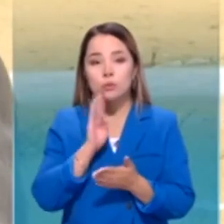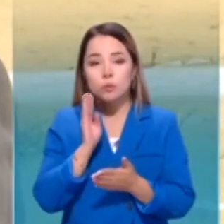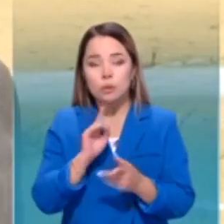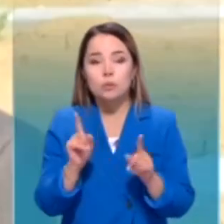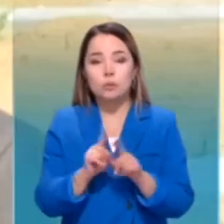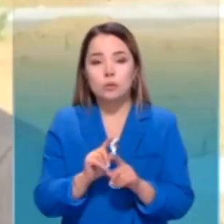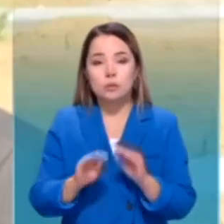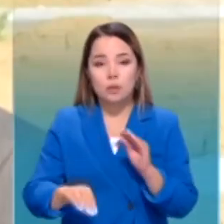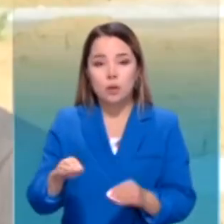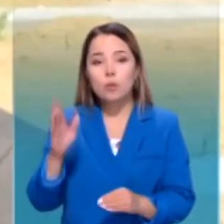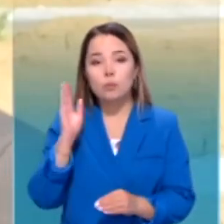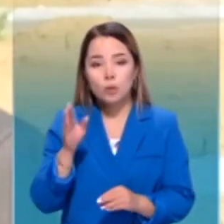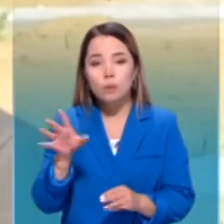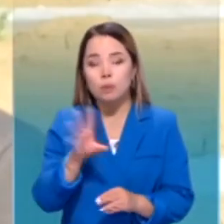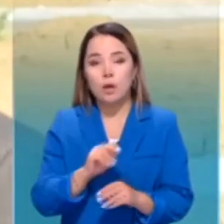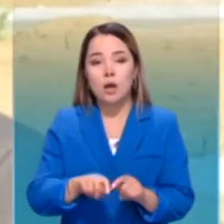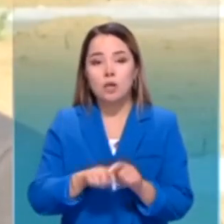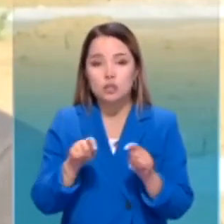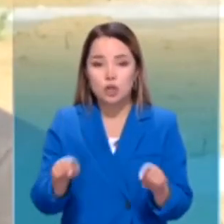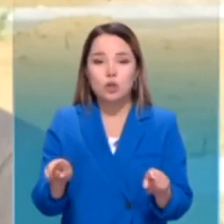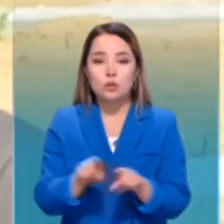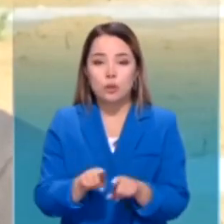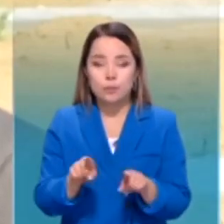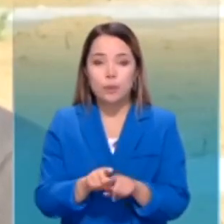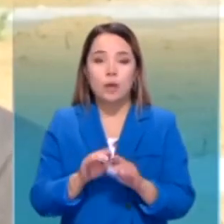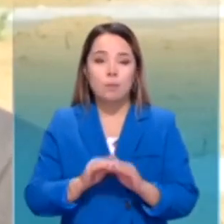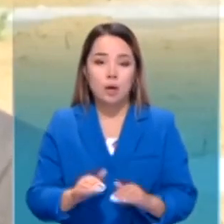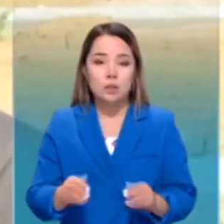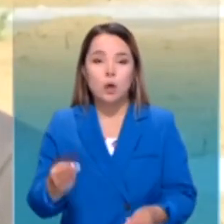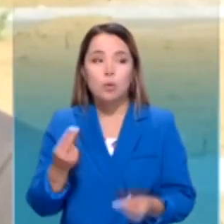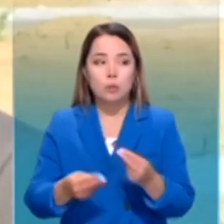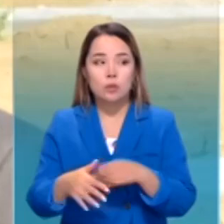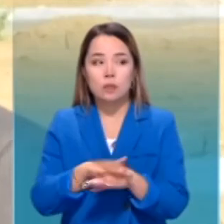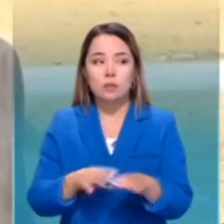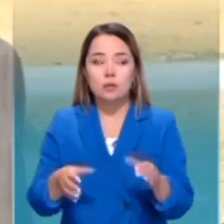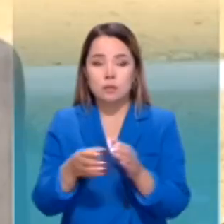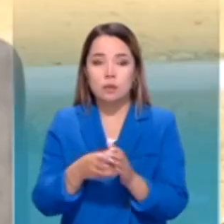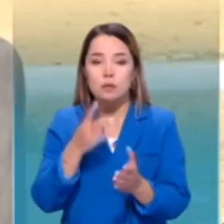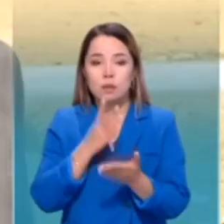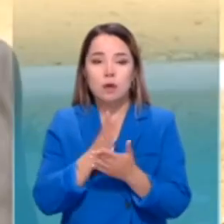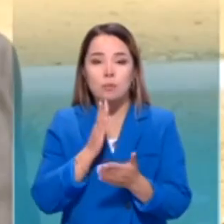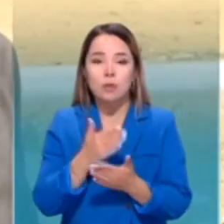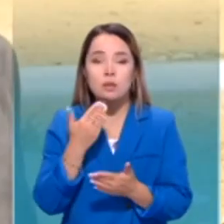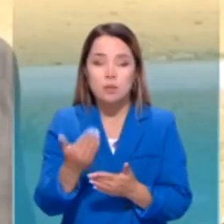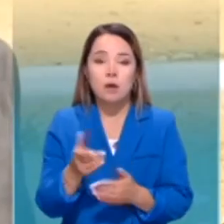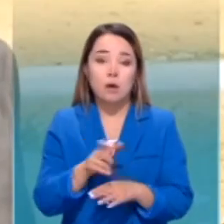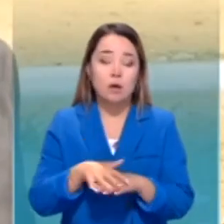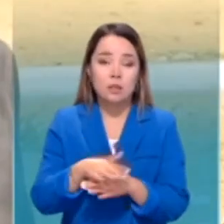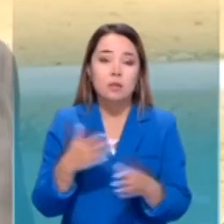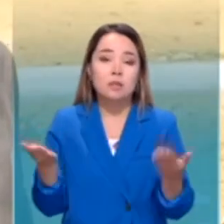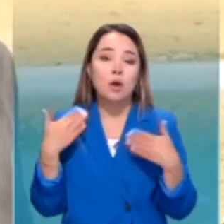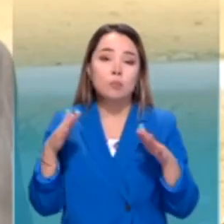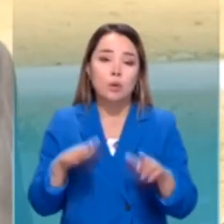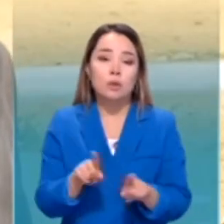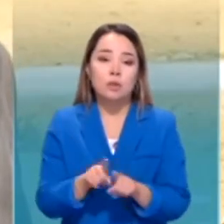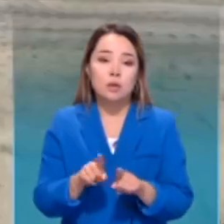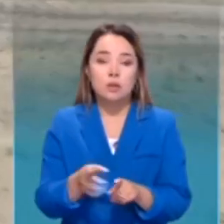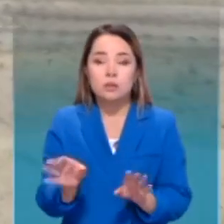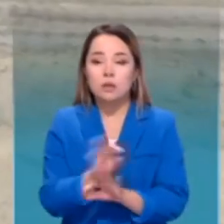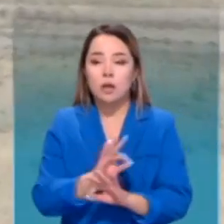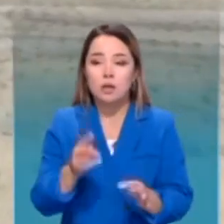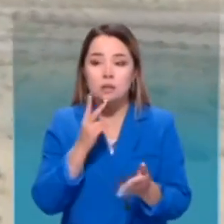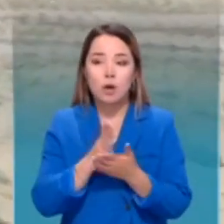су болады. Мына жердің бәрі ашылғаннан кейін бұл жерде енді балалар ойын алаңы, біраз енді кәдімгі халық демалатын орын болады, бұл әдемі